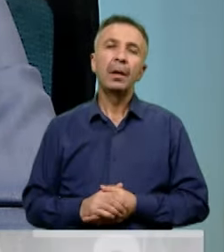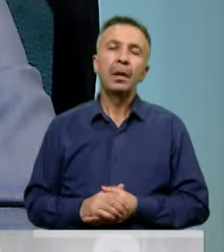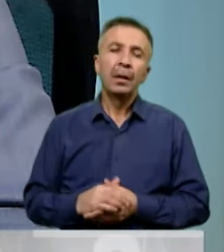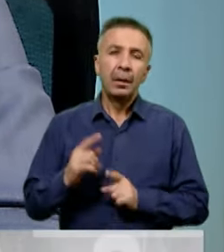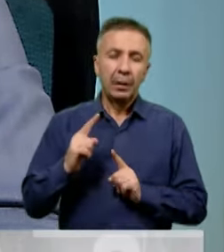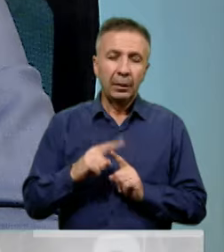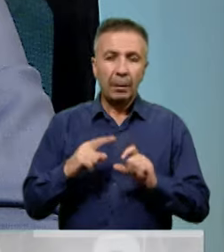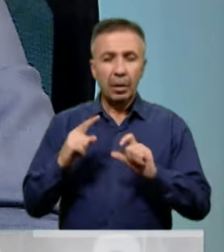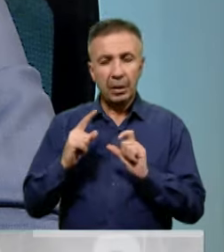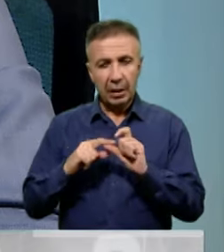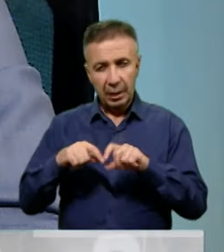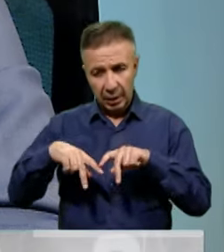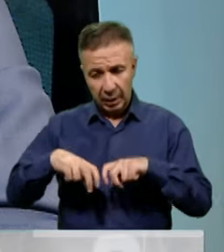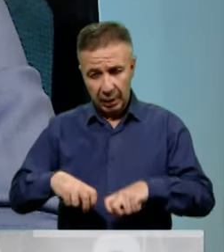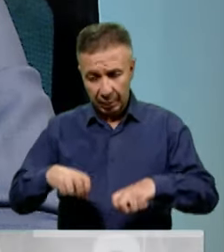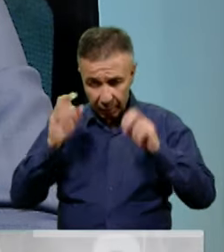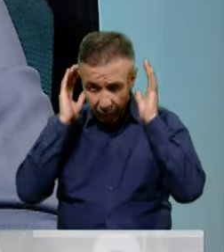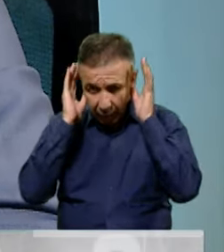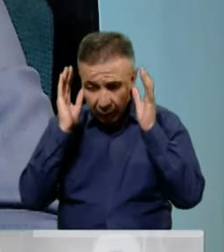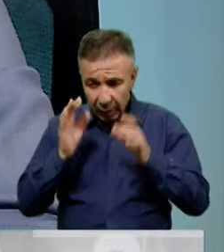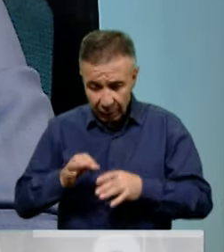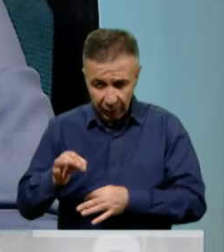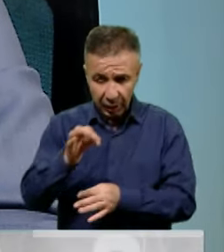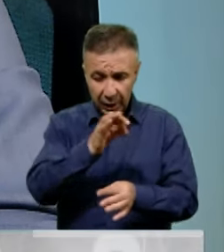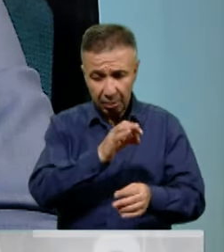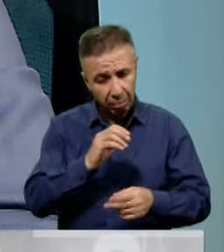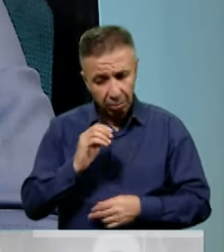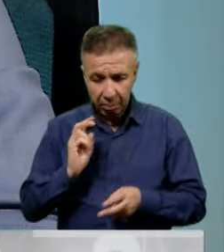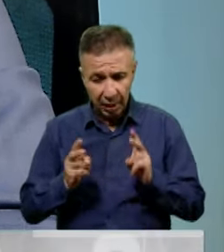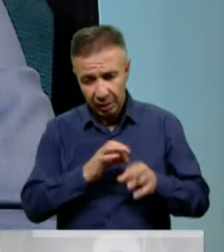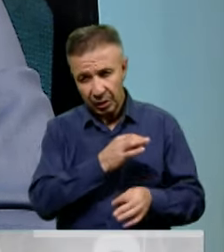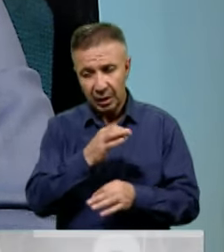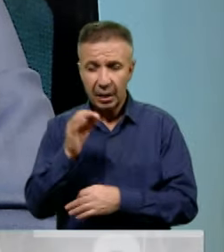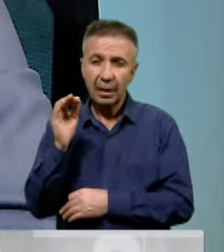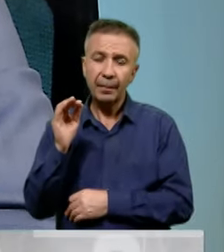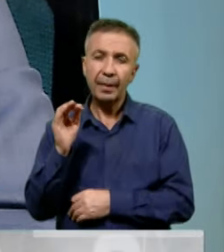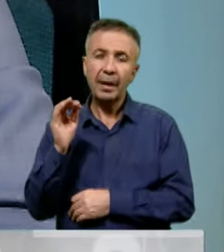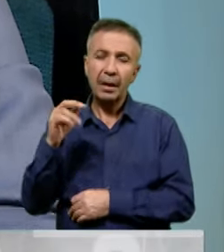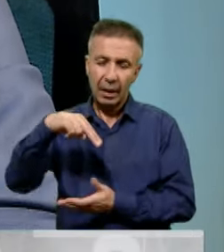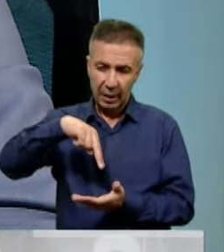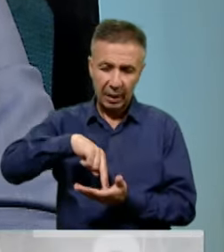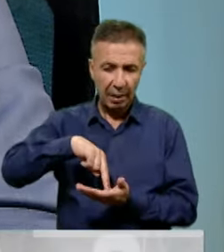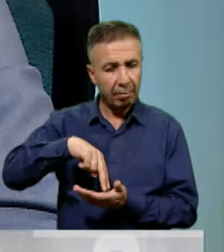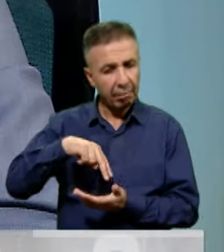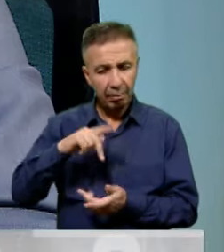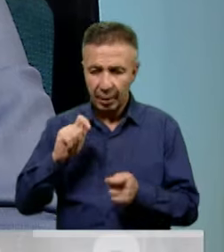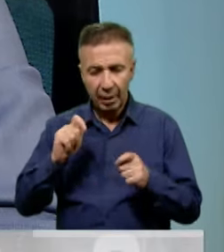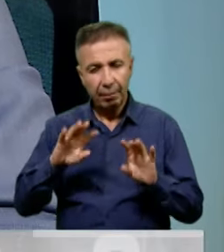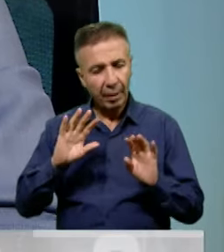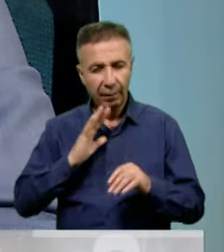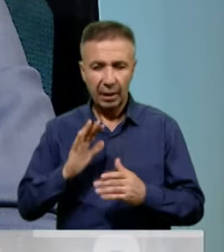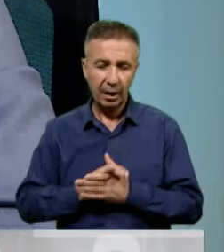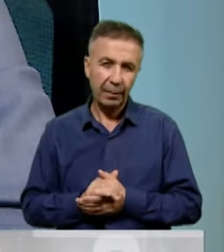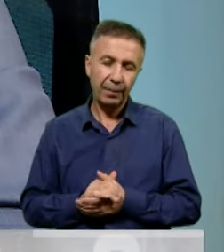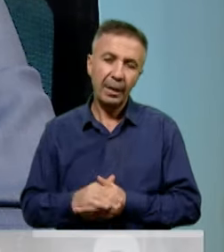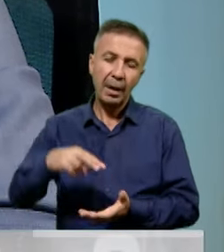sandalye üzerinde kılanlar bunlar tabii bazıları kıyamı yapabiliyorlar bazıları da yapamıyorlar. Şayet bunlar kıyamı